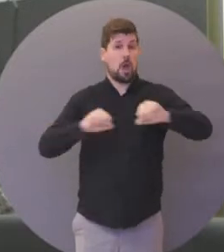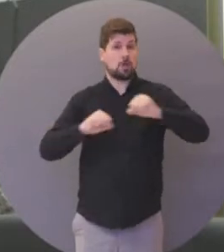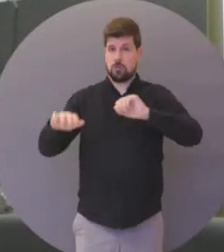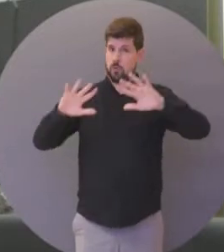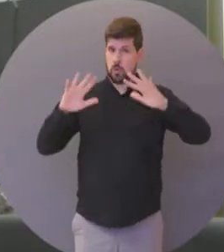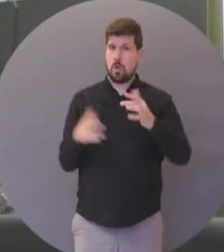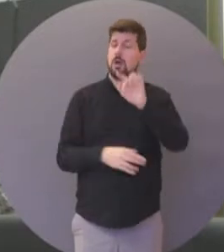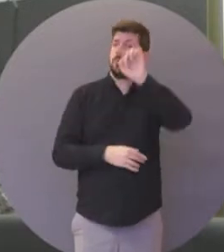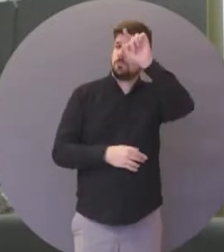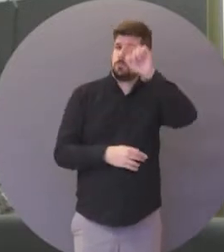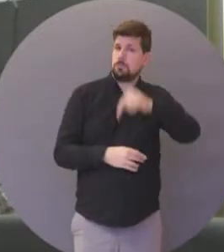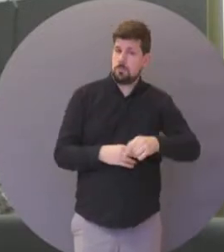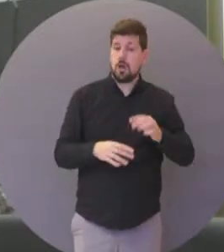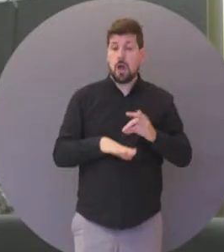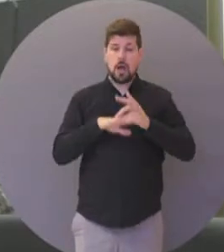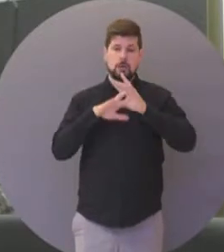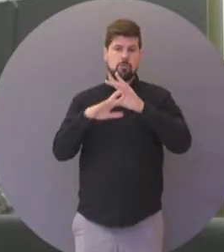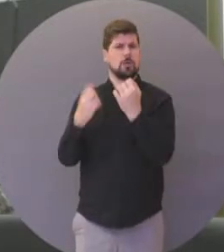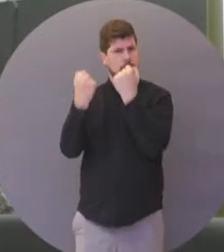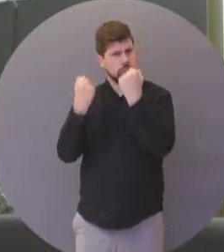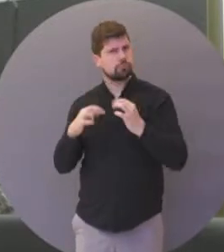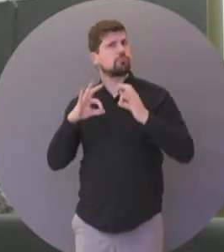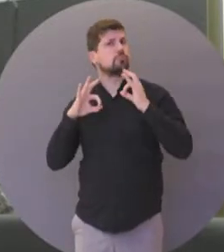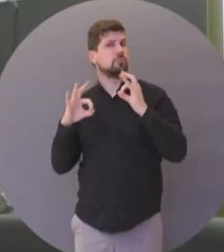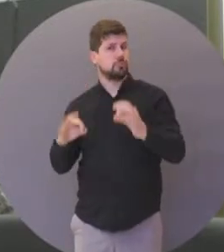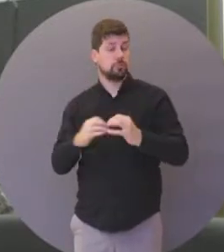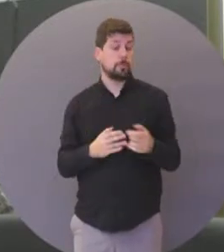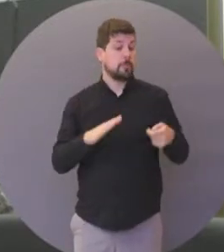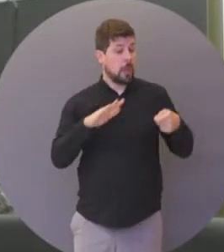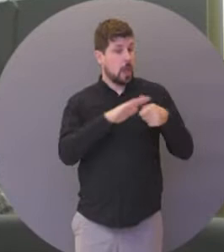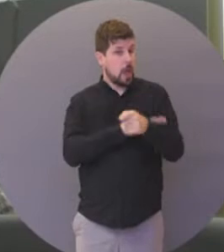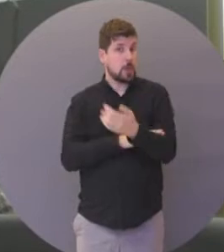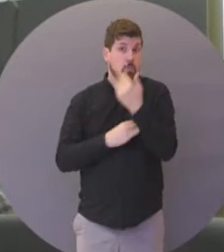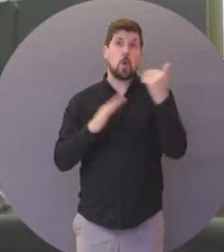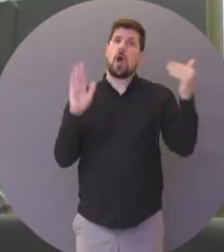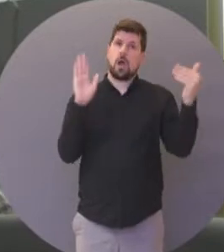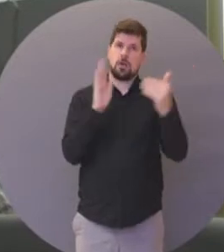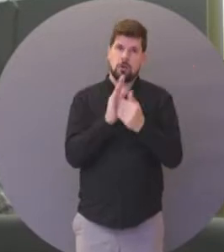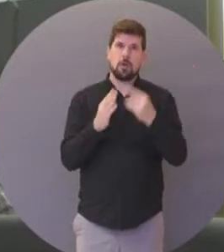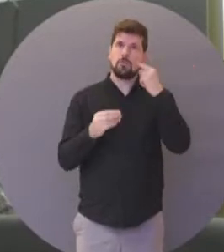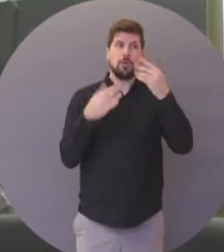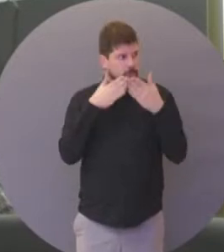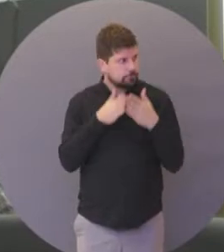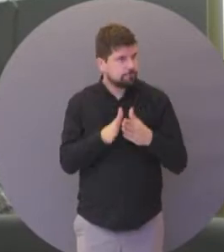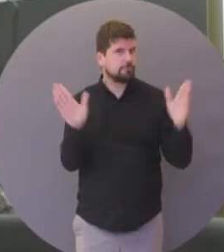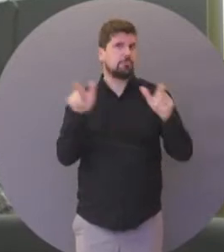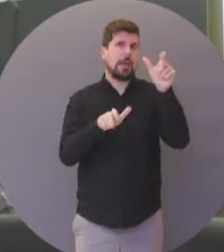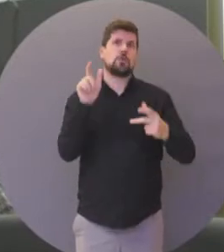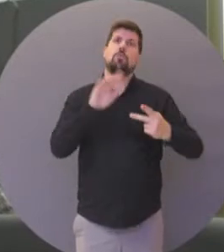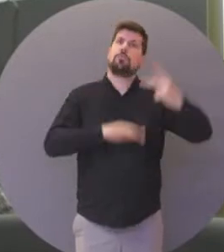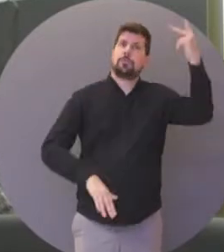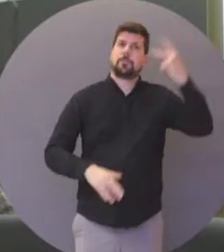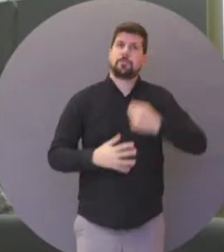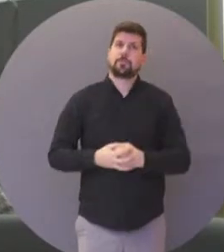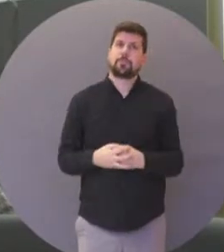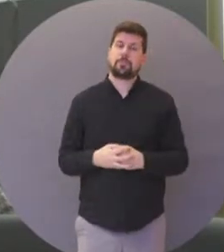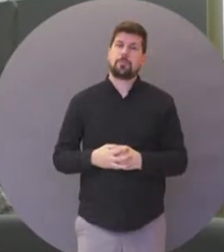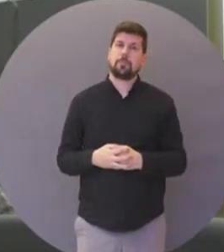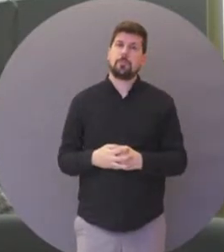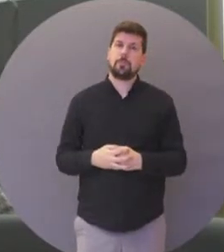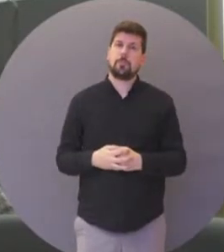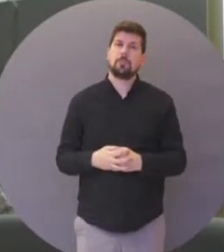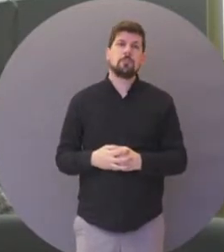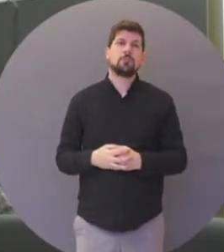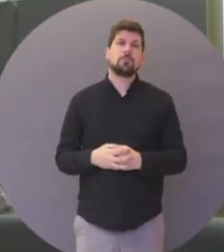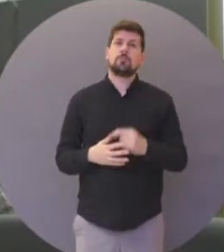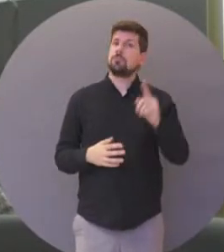la consolidation de l'accompagnement le renforcement des aides et leur élargissement au plus grand nombre parce que qu'il soit